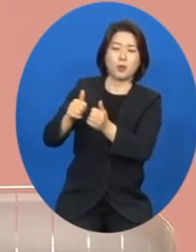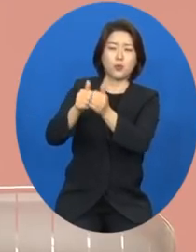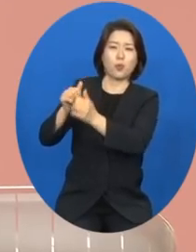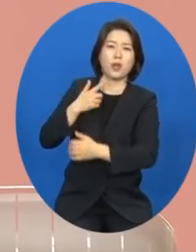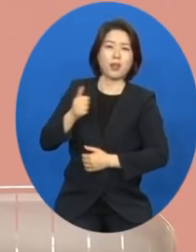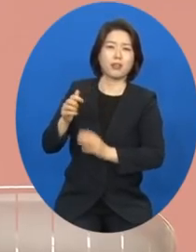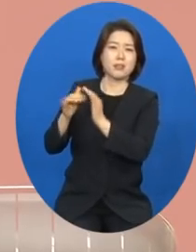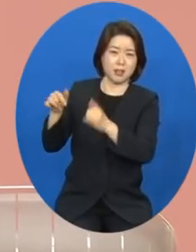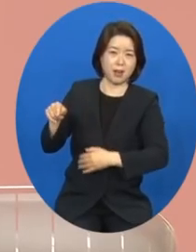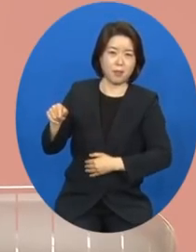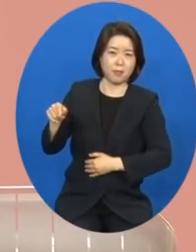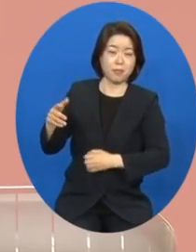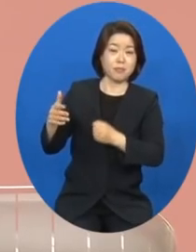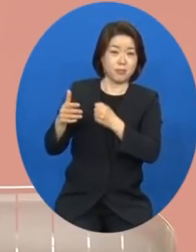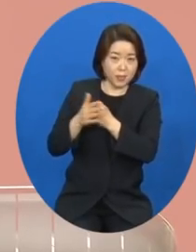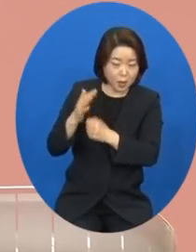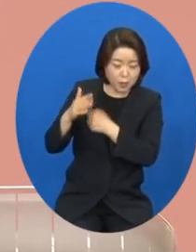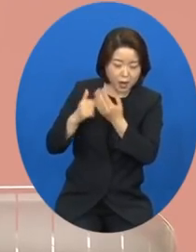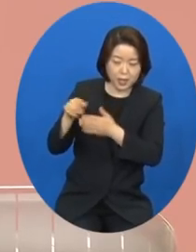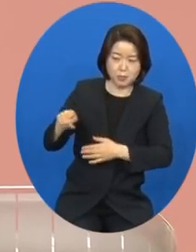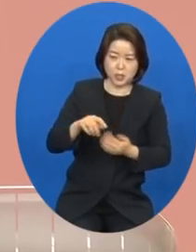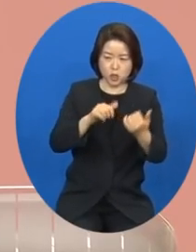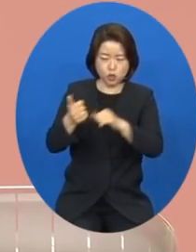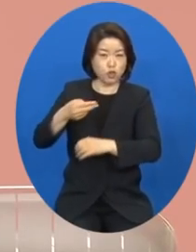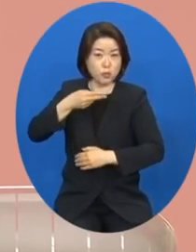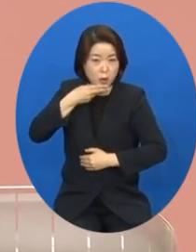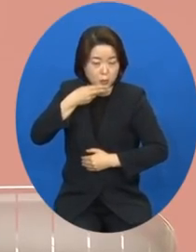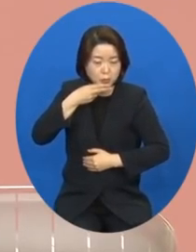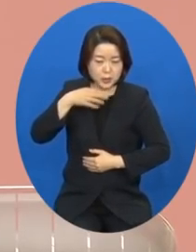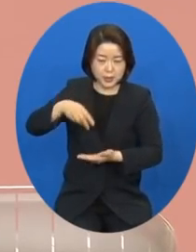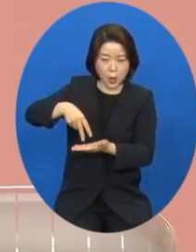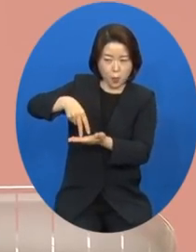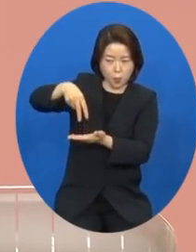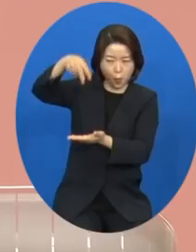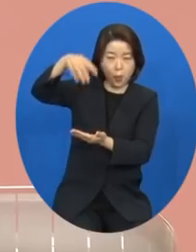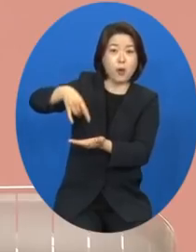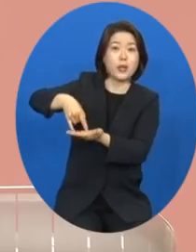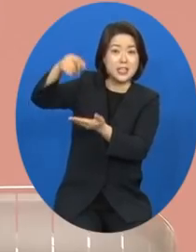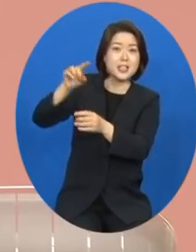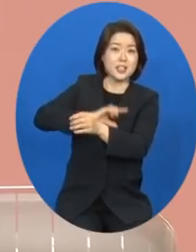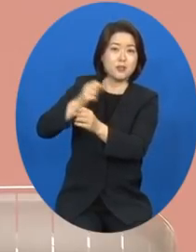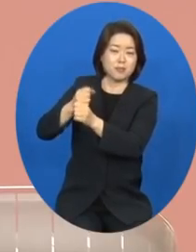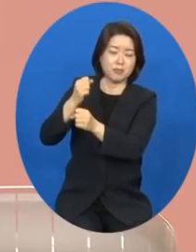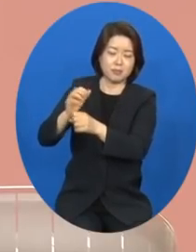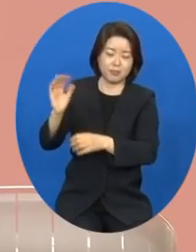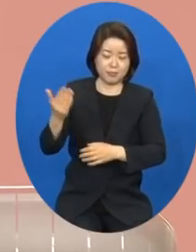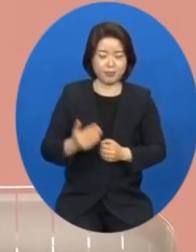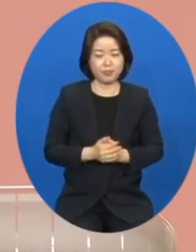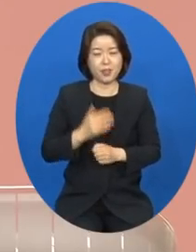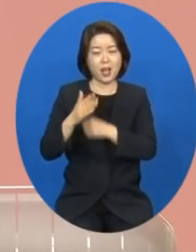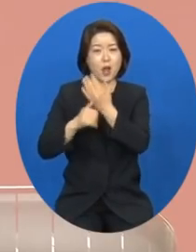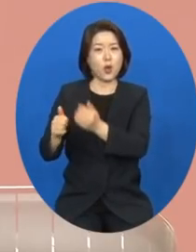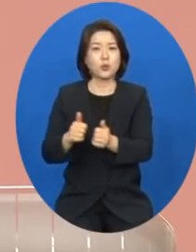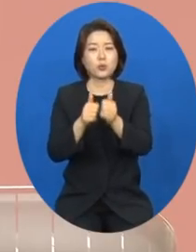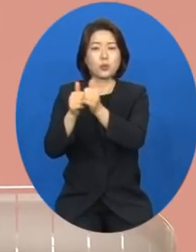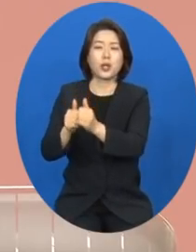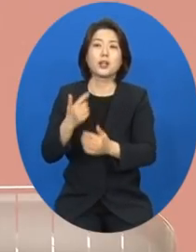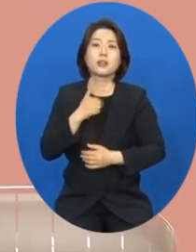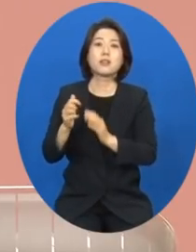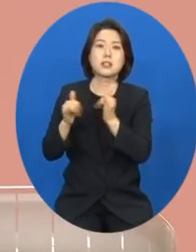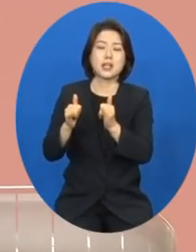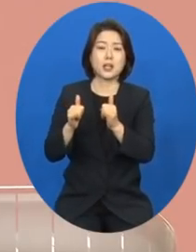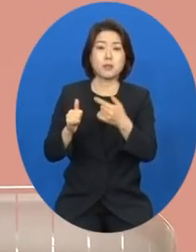하나님이 그를 아 죽음 보지 않고도 테러 가졌죠 그렇게 하니 그 동의했던 사람이 6배 선